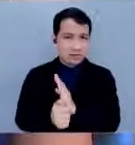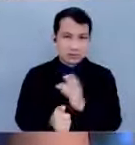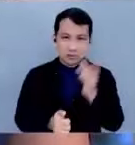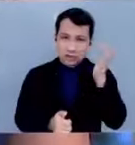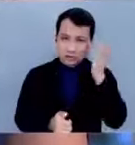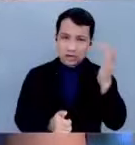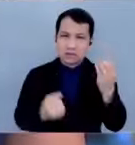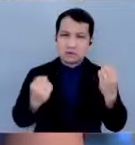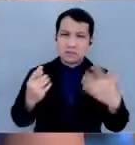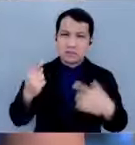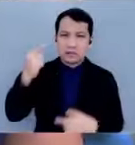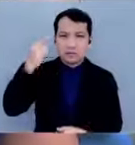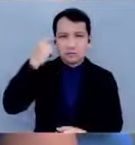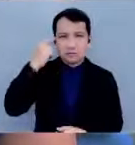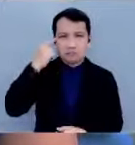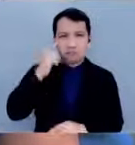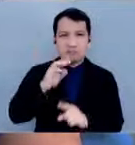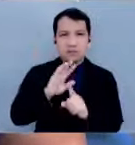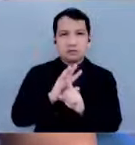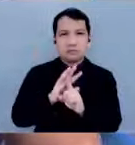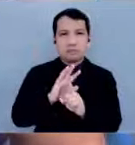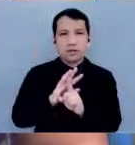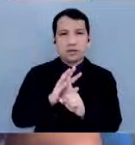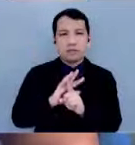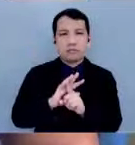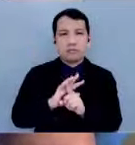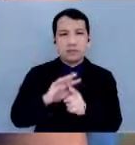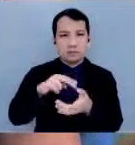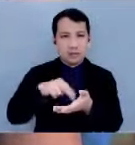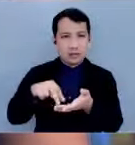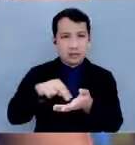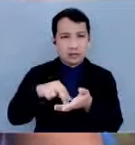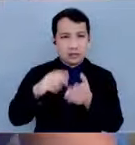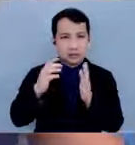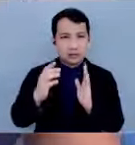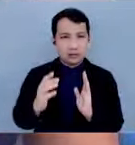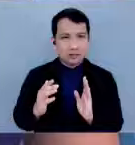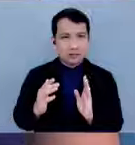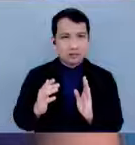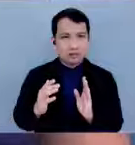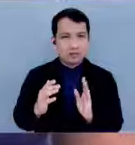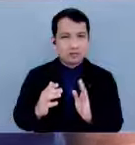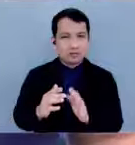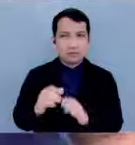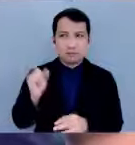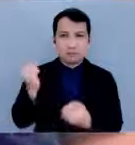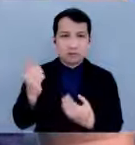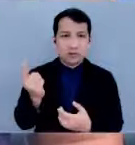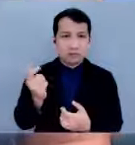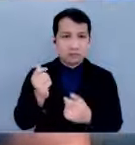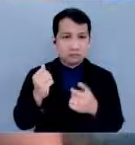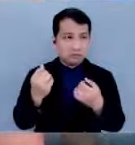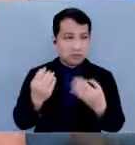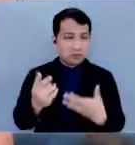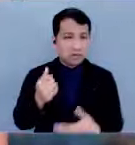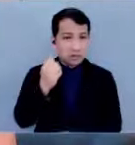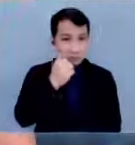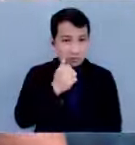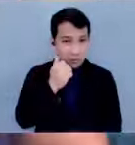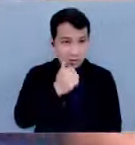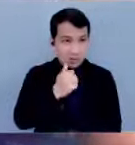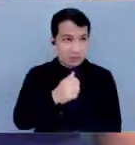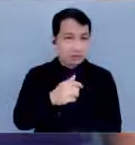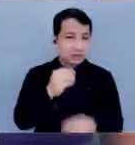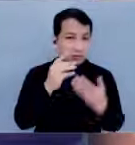mga sikat, sobrang sikat na mga choreographer natin, mga dance coach, mga girls. Oh, teacher jersey. Teacher jersey, yes. Diba?